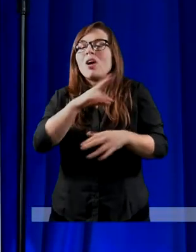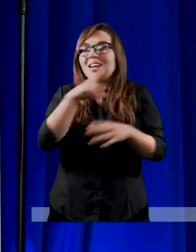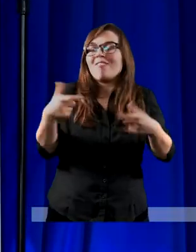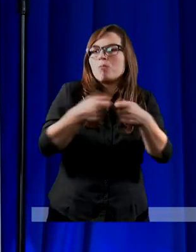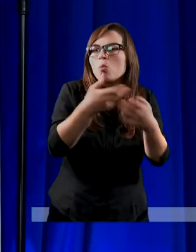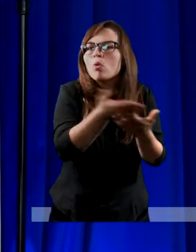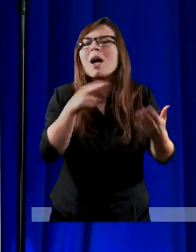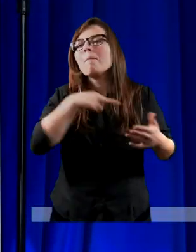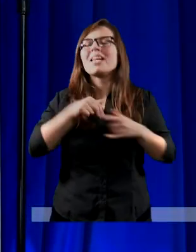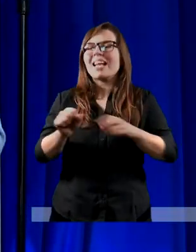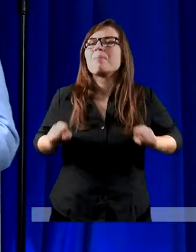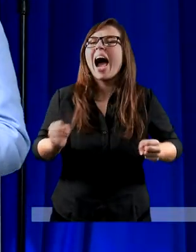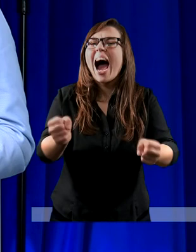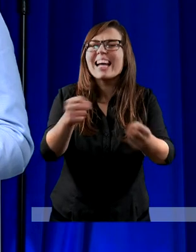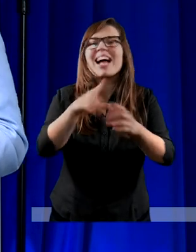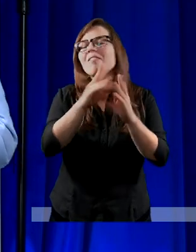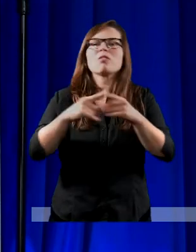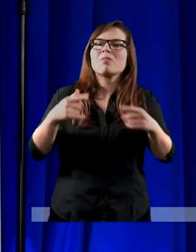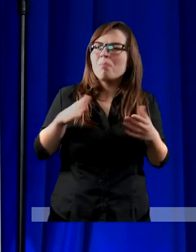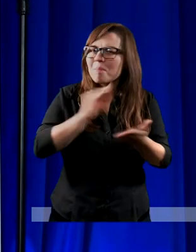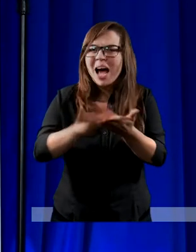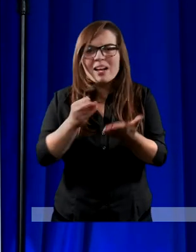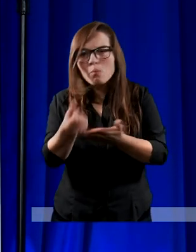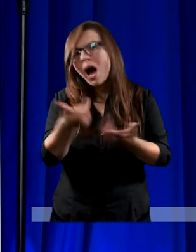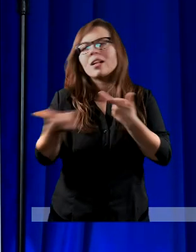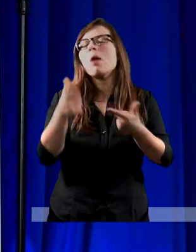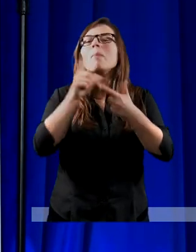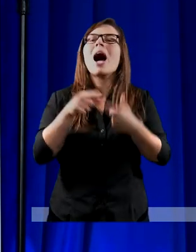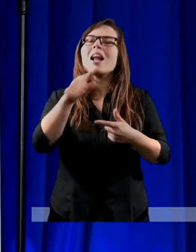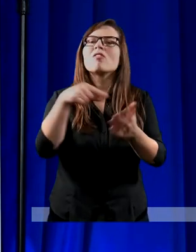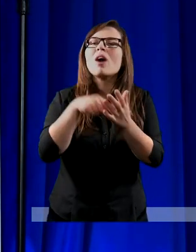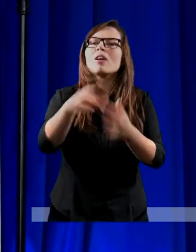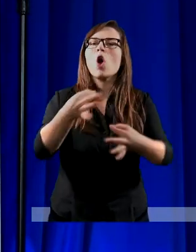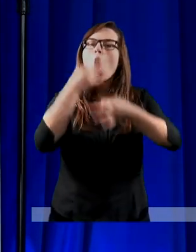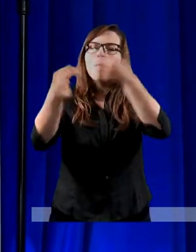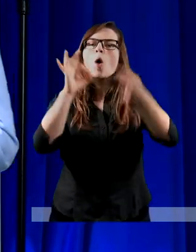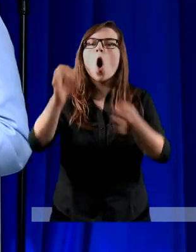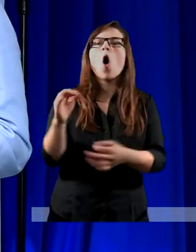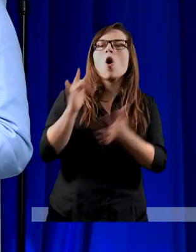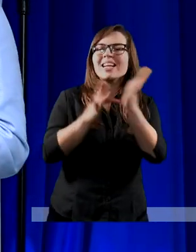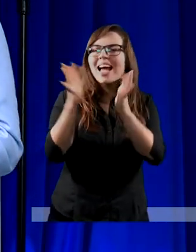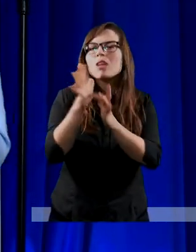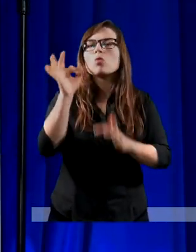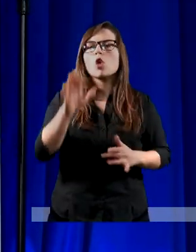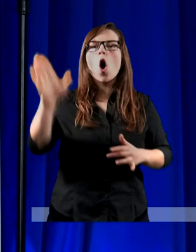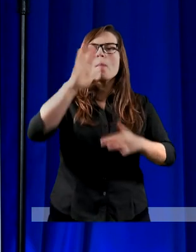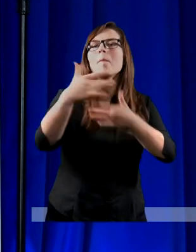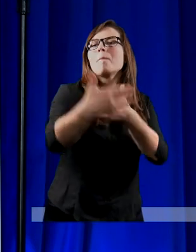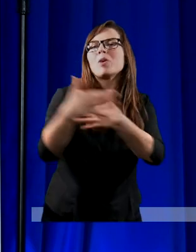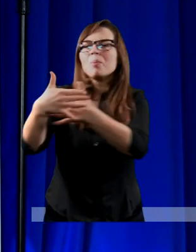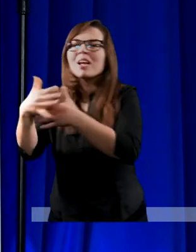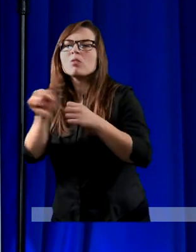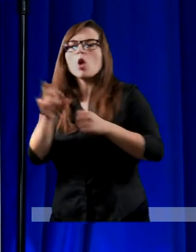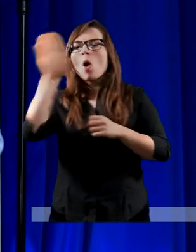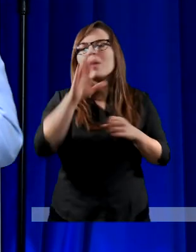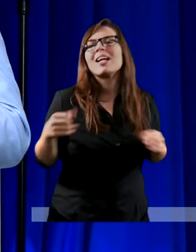nas, bo my jesteśmy tutaj charytatywnie, to co robimy, to robimy z pasji, bo naszą pasją jest właśnie opowiadanie o Jezusie, opowiadanie o Bogu, przybliżanie